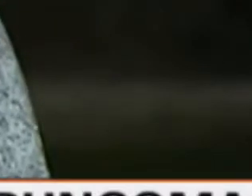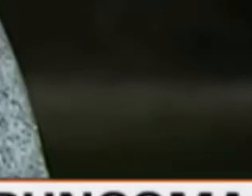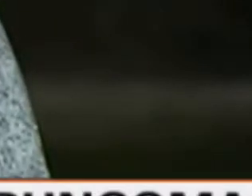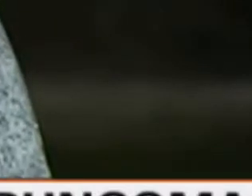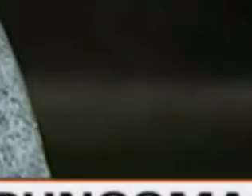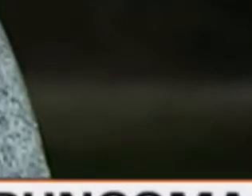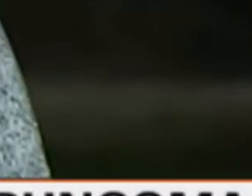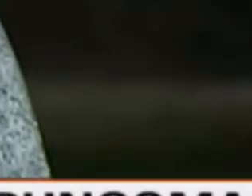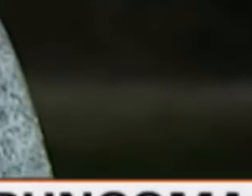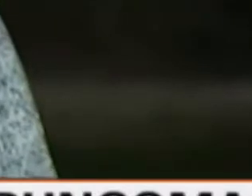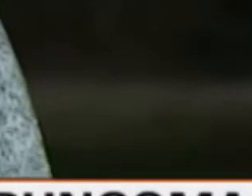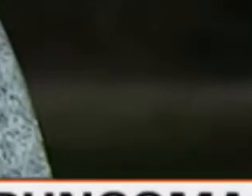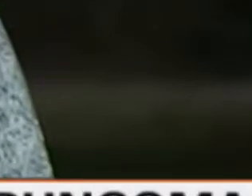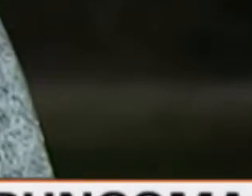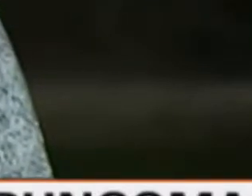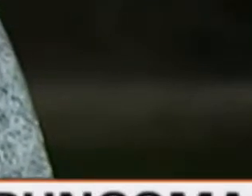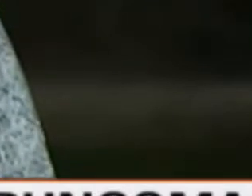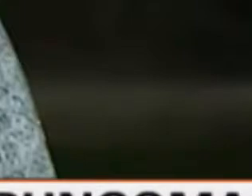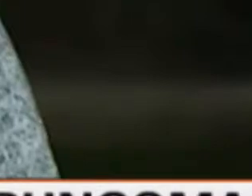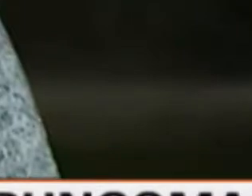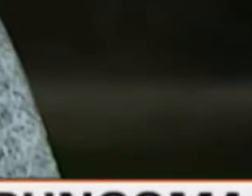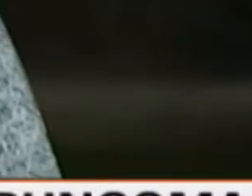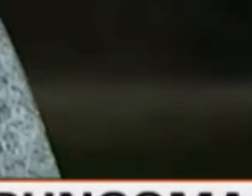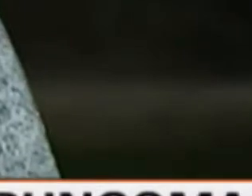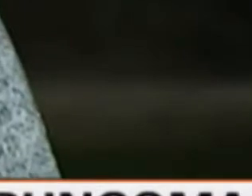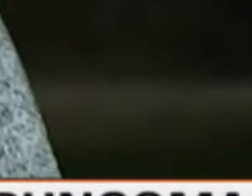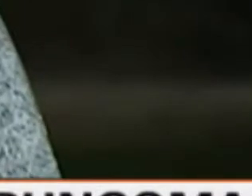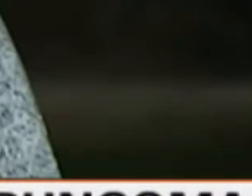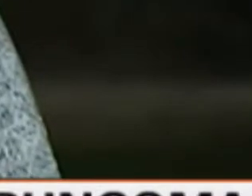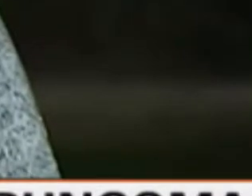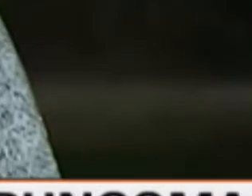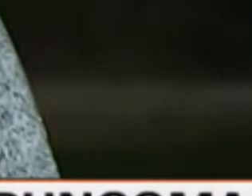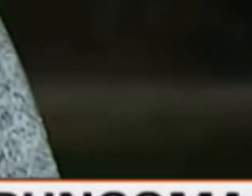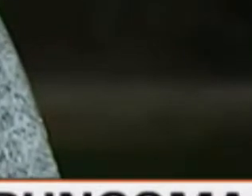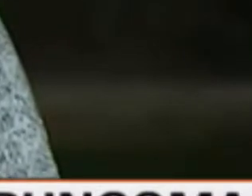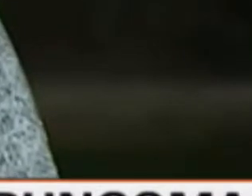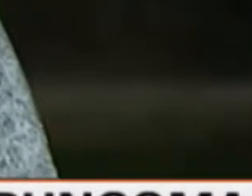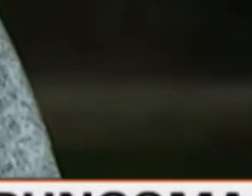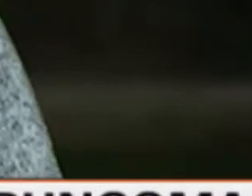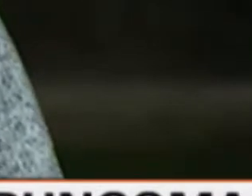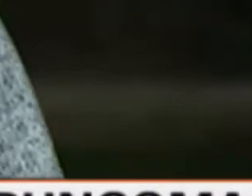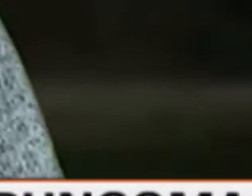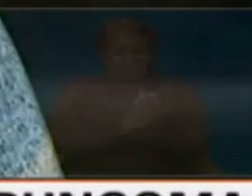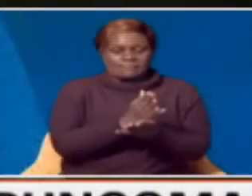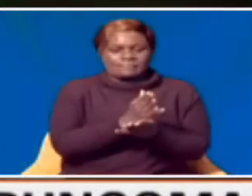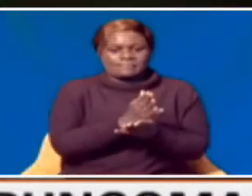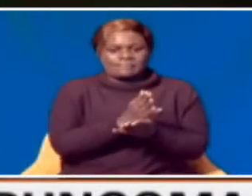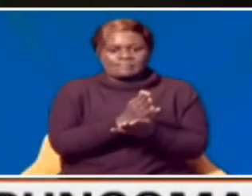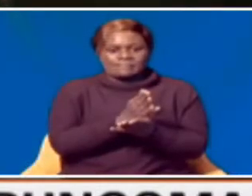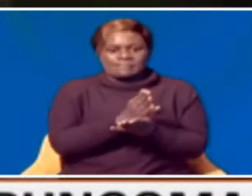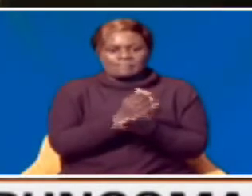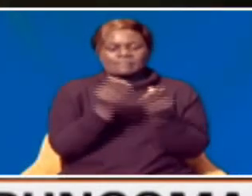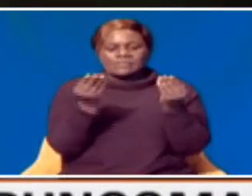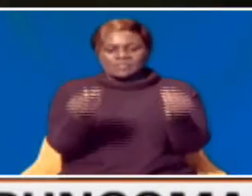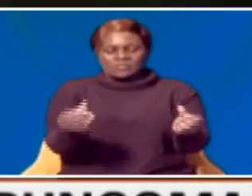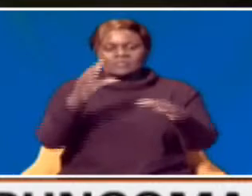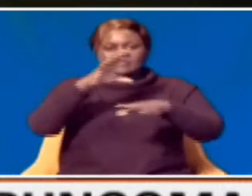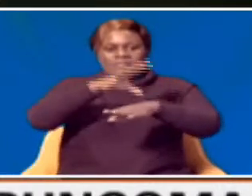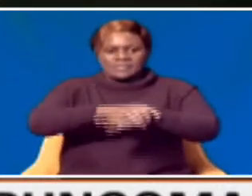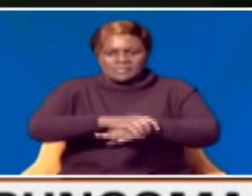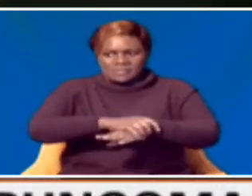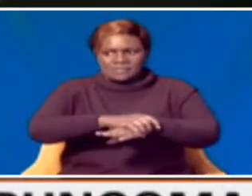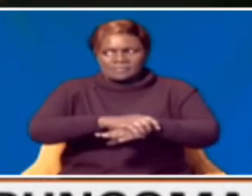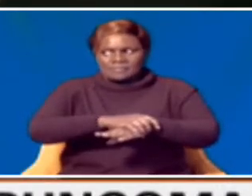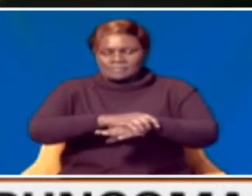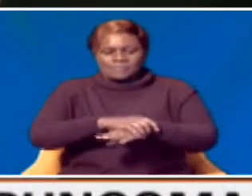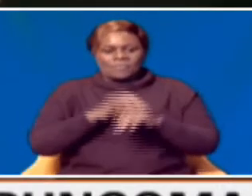kuwalipa wafanyikazi, kulipa wakulima, atahakikisha ya kwamba suluhu ipatikane